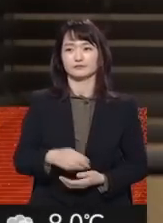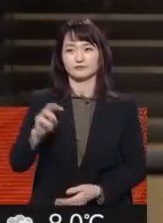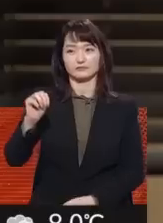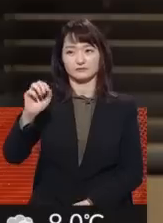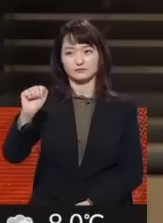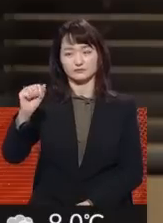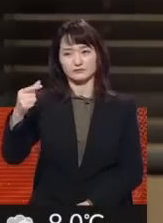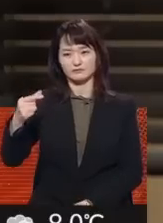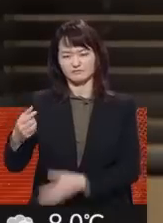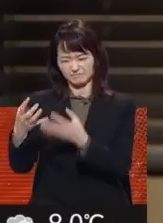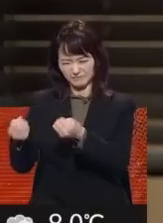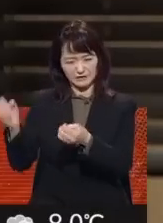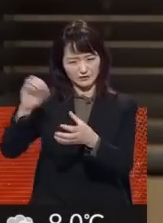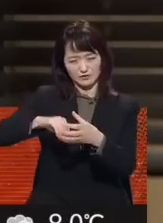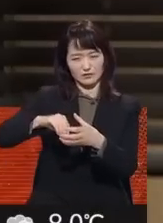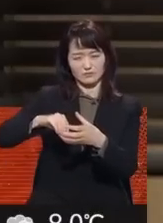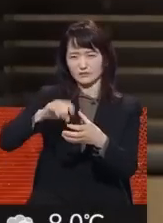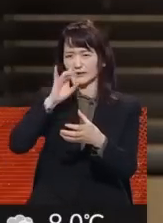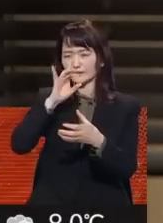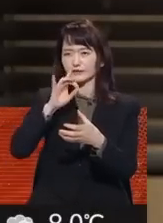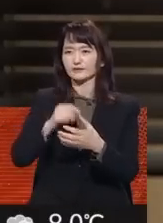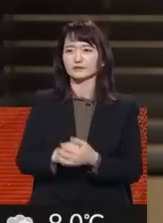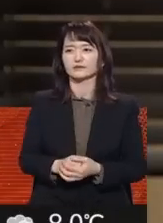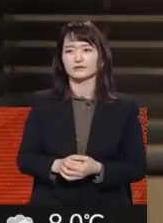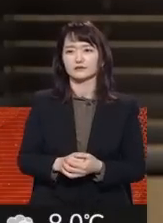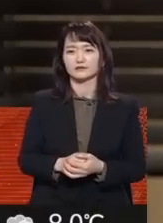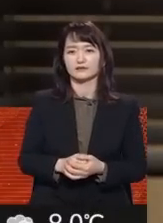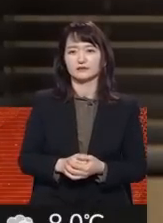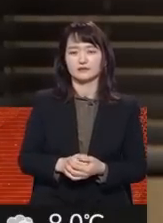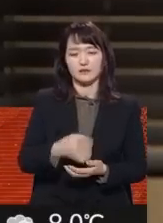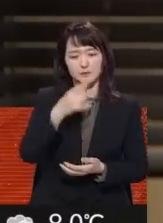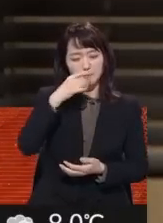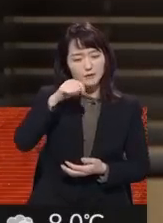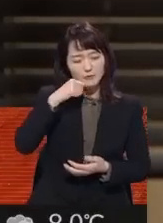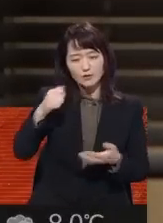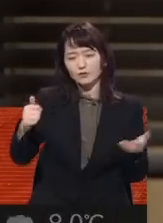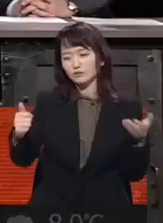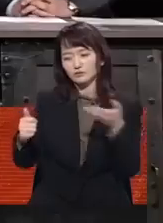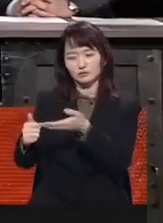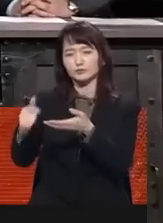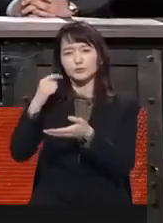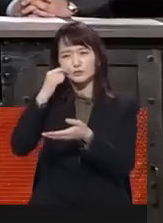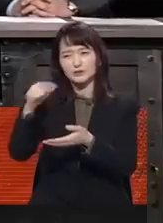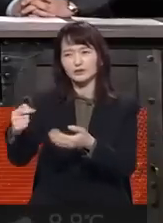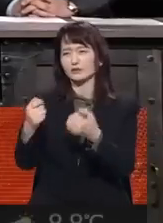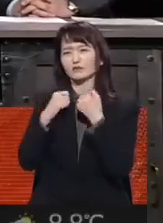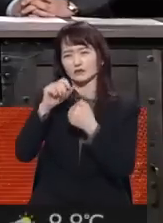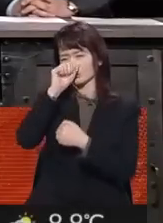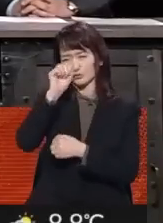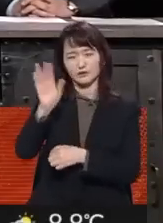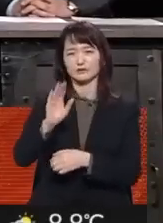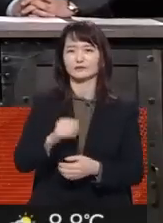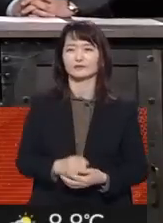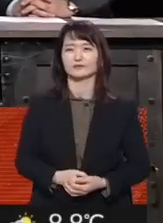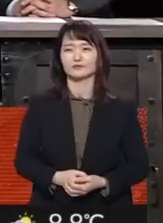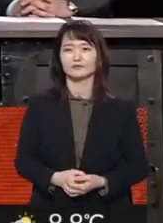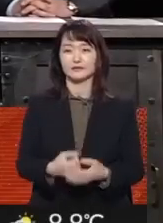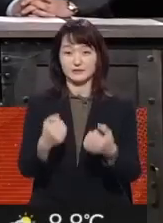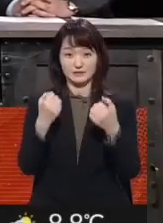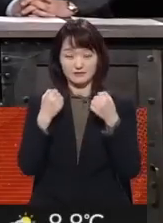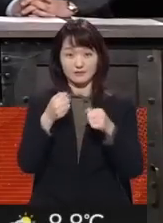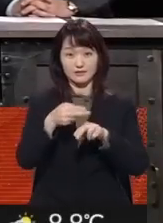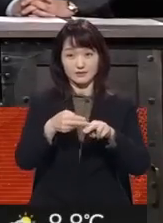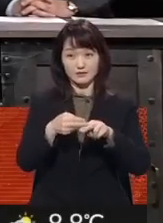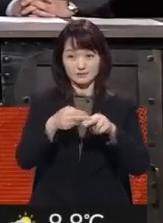많이 넣는 건 안 좋으니까 아무것도 넣지만은 밥을 먹을 수가 없는 지경 그게 훨씬 건강에 안 좋습니다 야이 이렇게 건강식으로